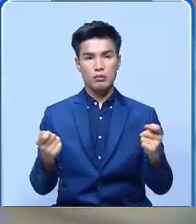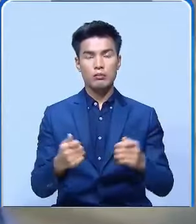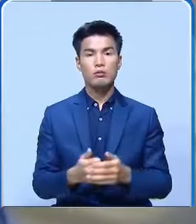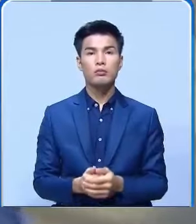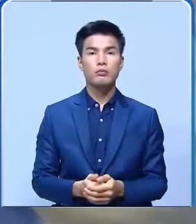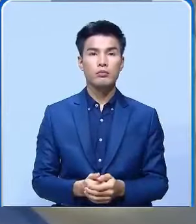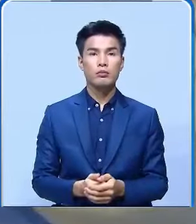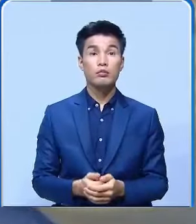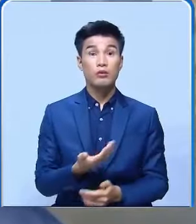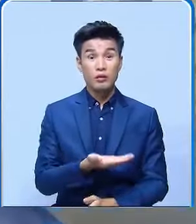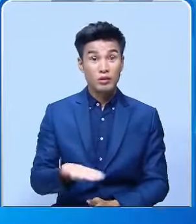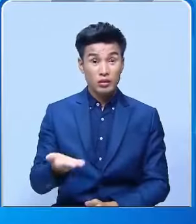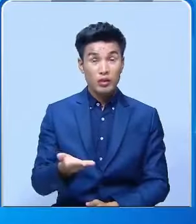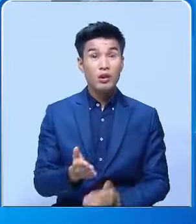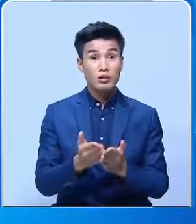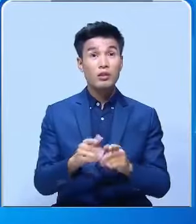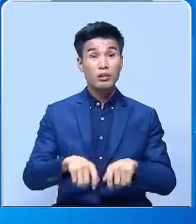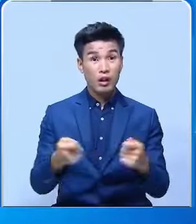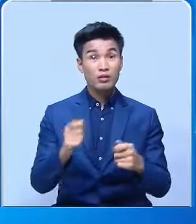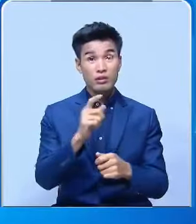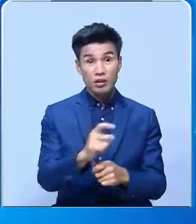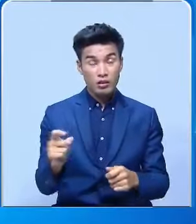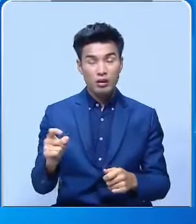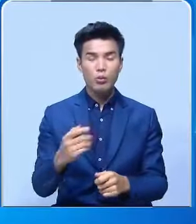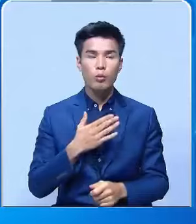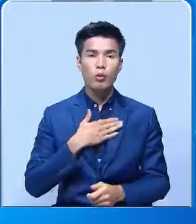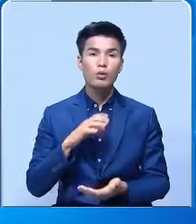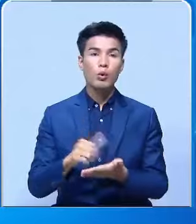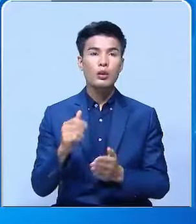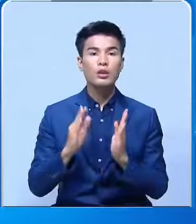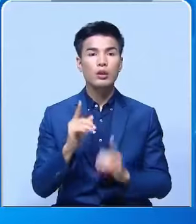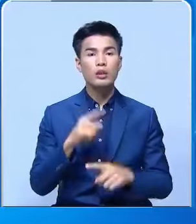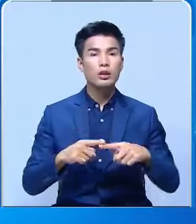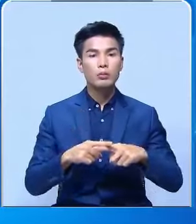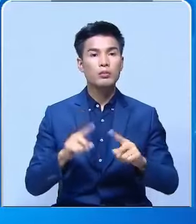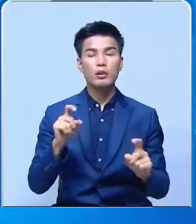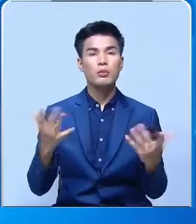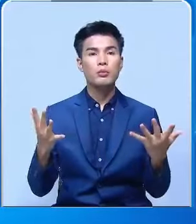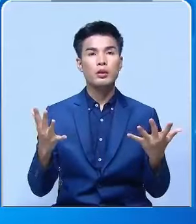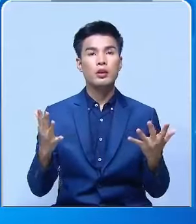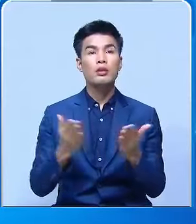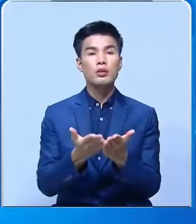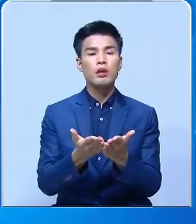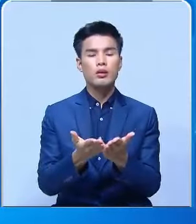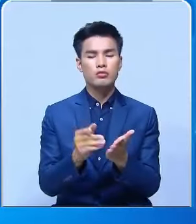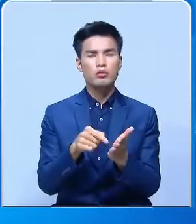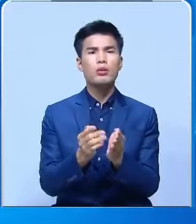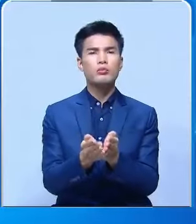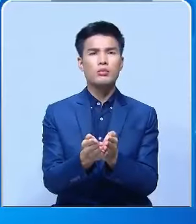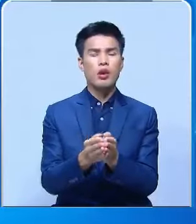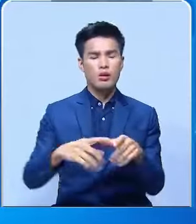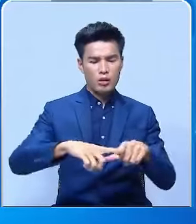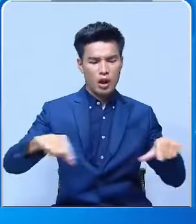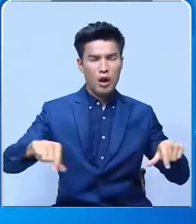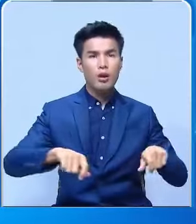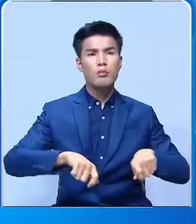เนี่ยเรือเสียหายอีกด้วยเอาเคราะห์ดีเหตุการณ์นี้ไม่มีใครได้รับอันตรายมีแต่เรือยาวลำหนึ่งนะที่ถูกน้ำซัด